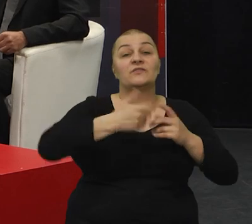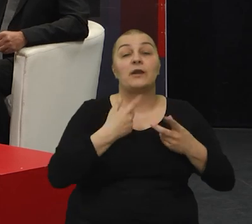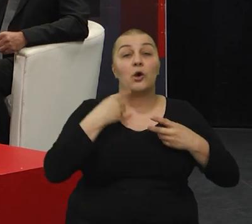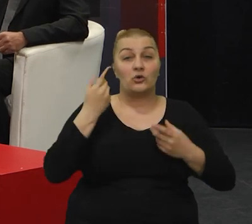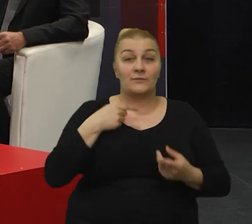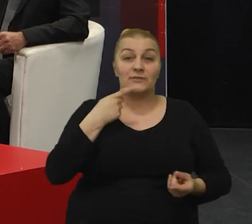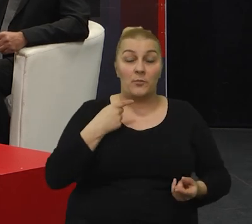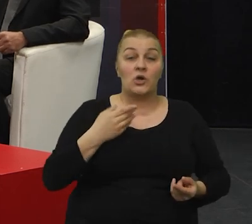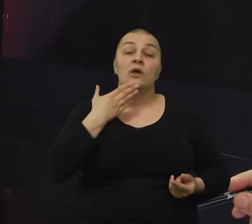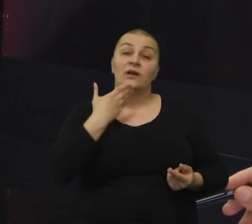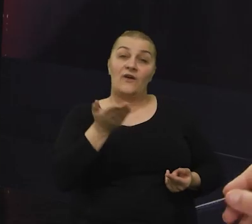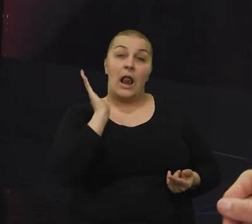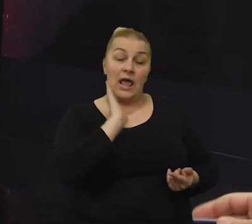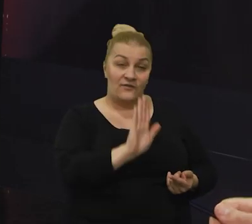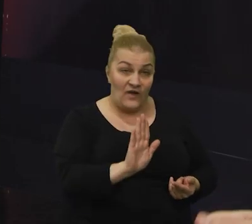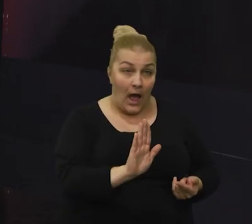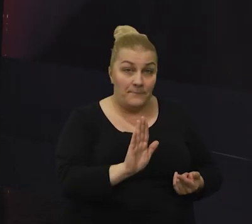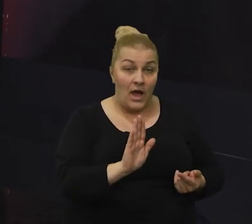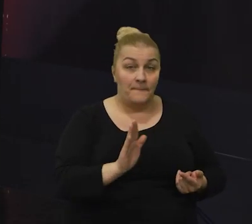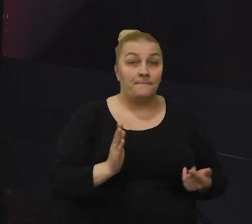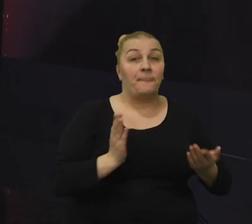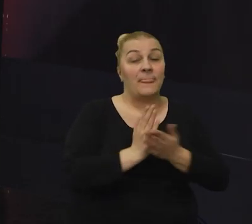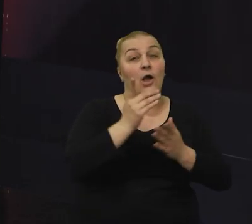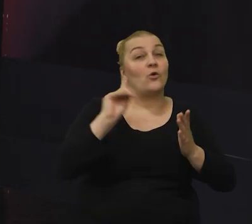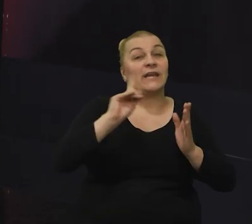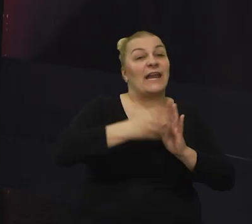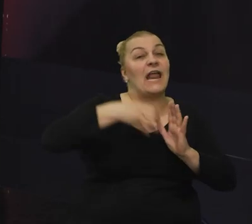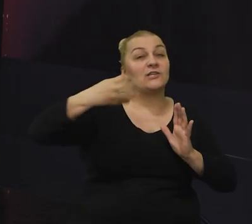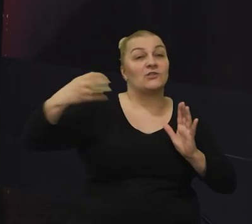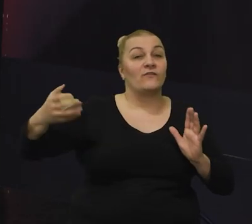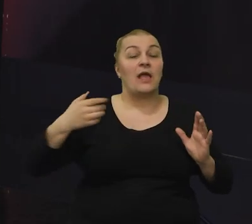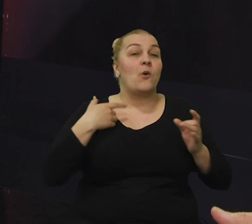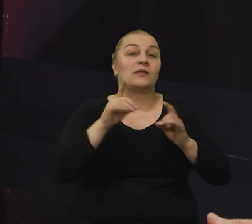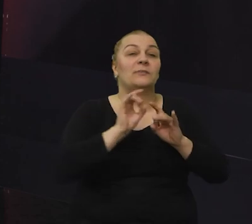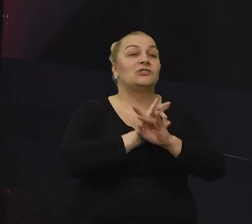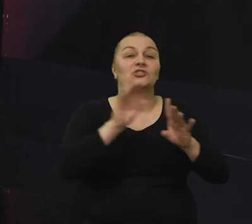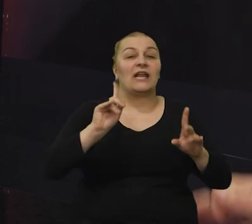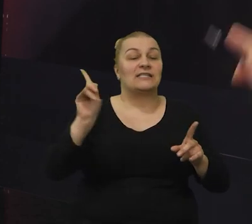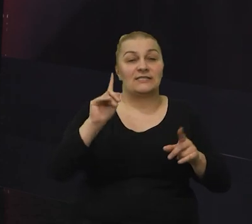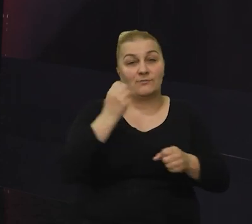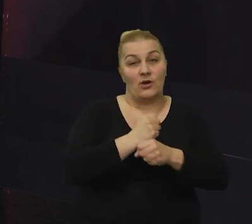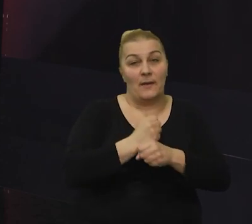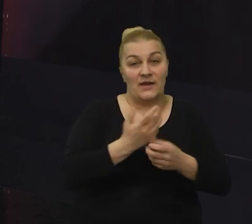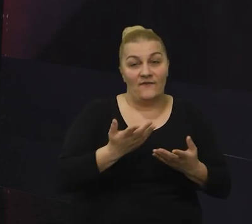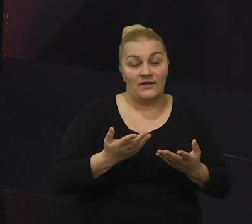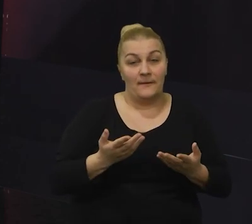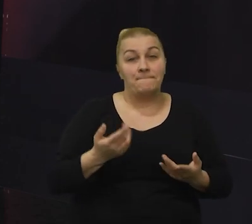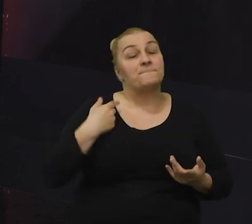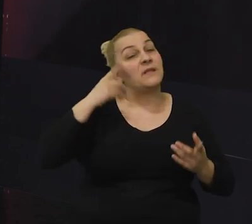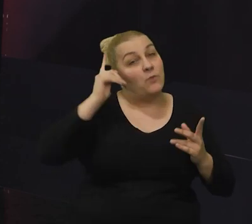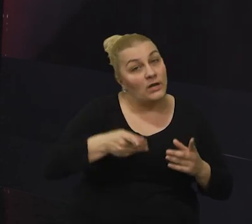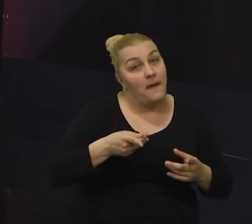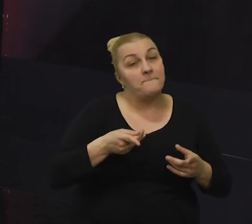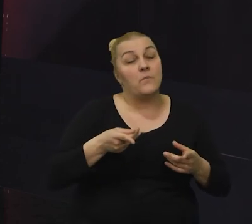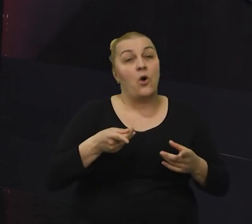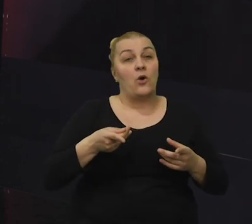sam napomenuo. Hvala i vama, jer ako ne nastavljamo, onda mi nismo napravili ništa, jer